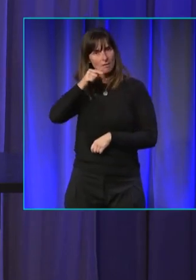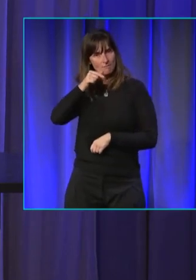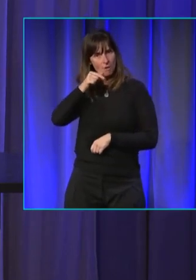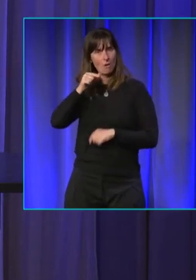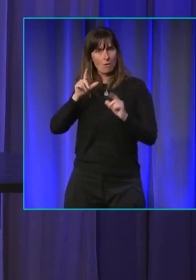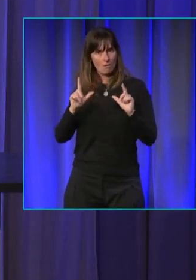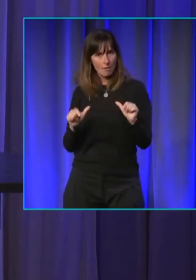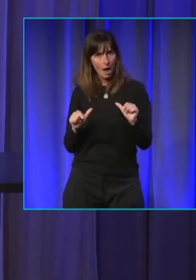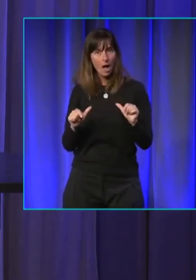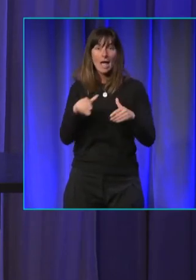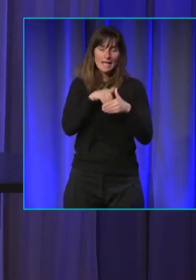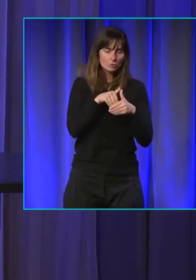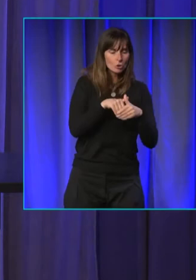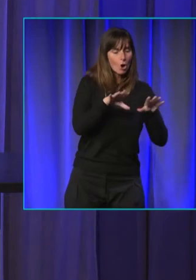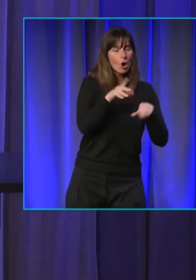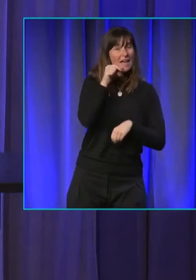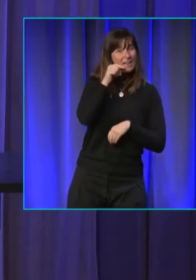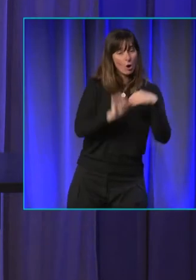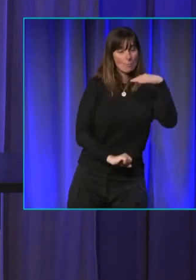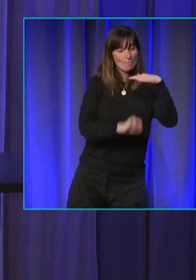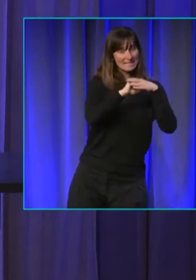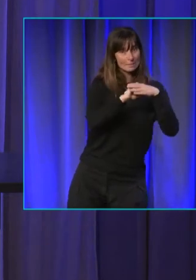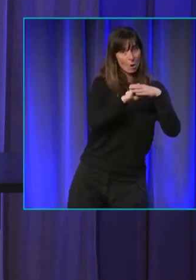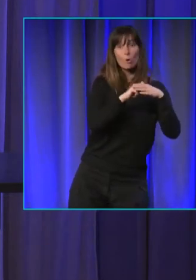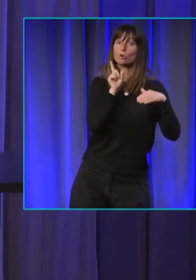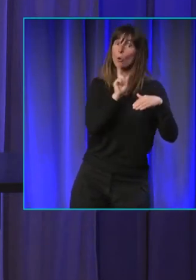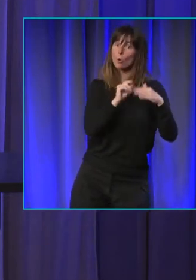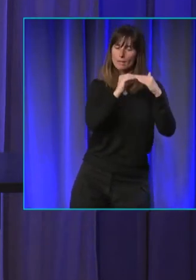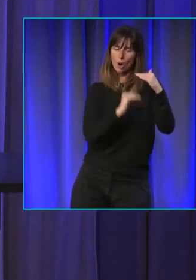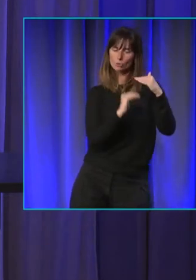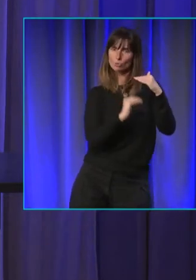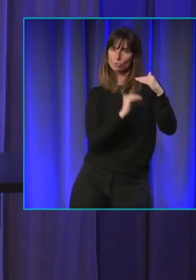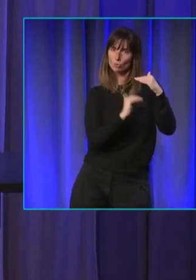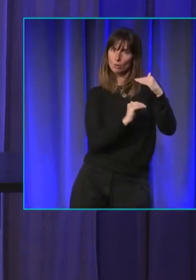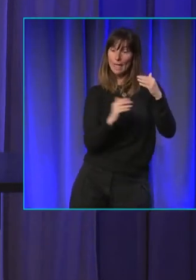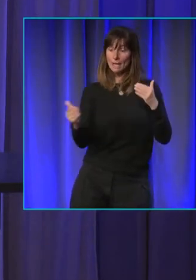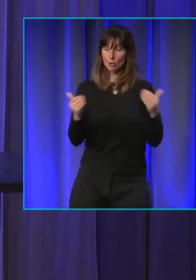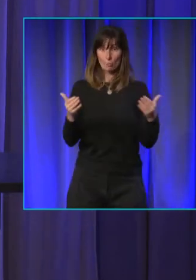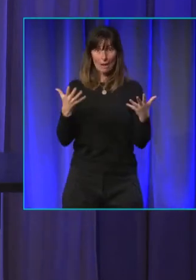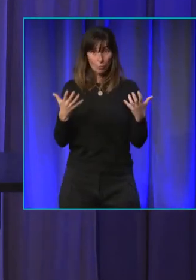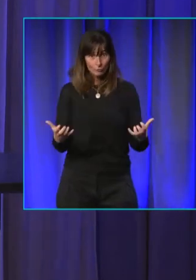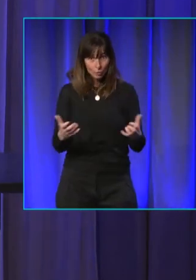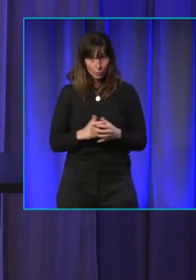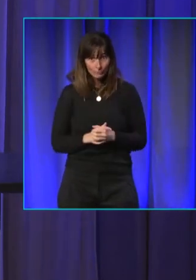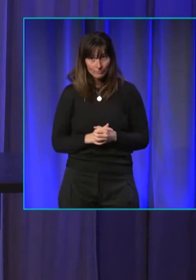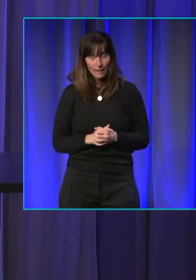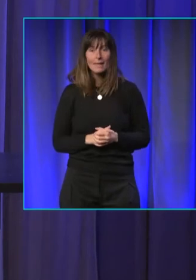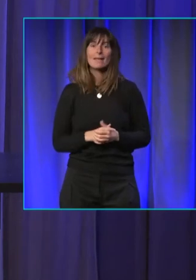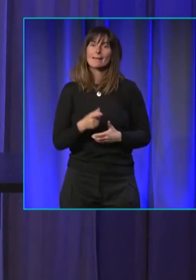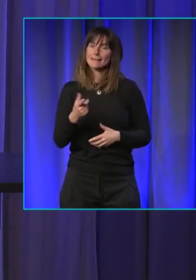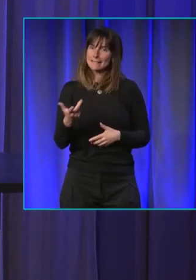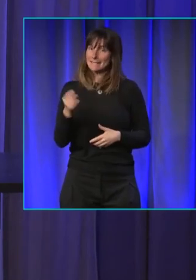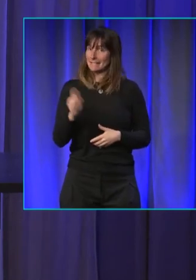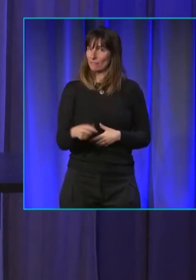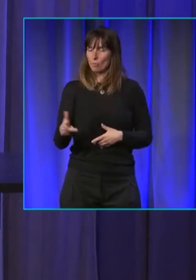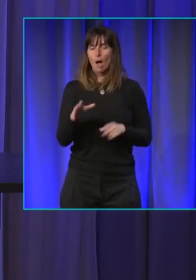ne nécessitent pas de produire un effort maximal, en conditions sous-maximales d'effort, là on est obligé d'utiliser un pourcentage d'un maximum.